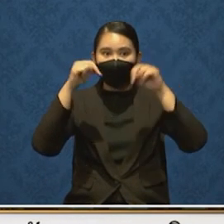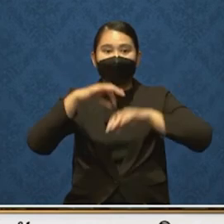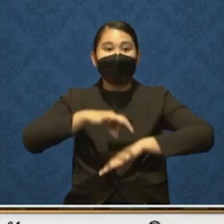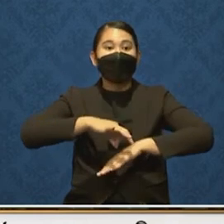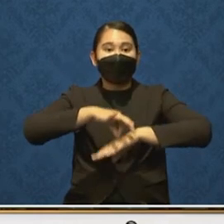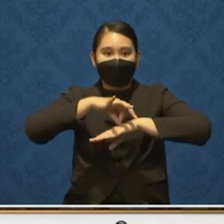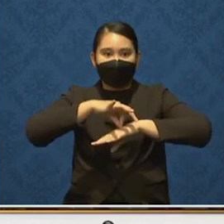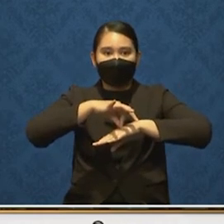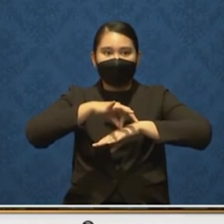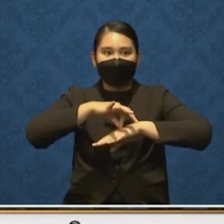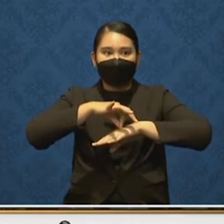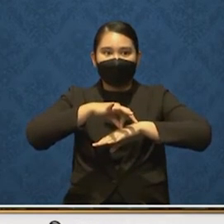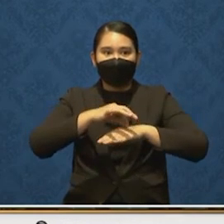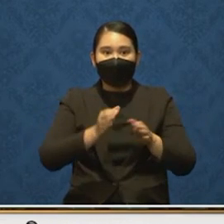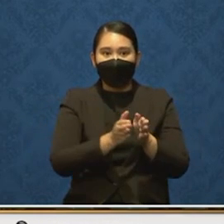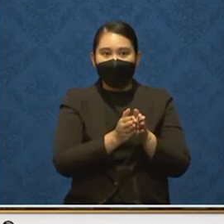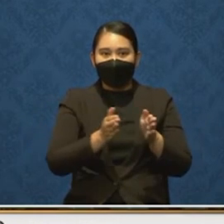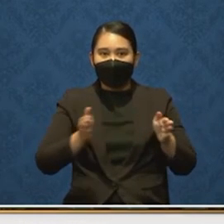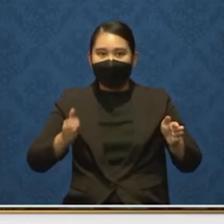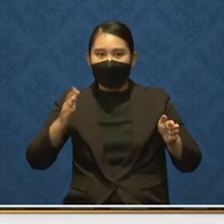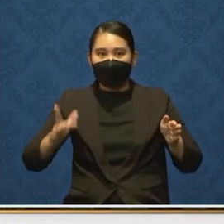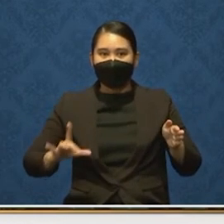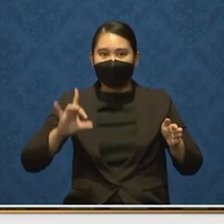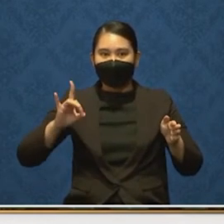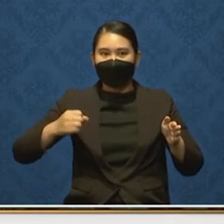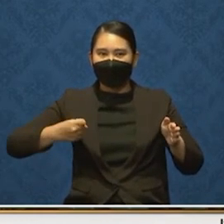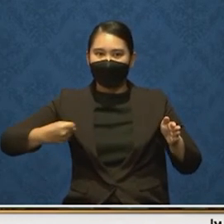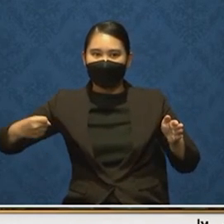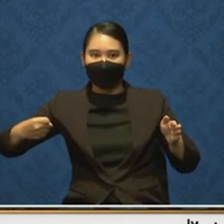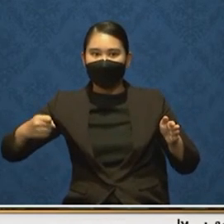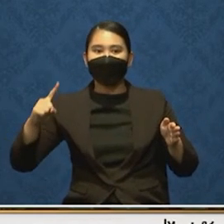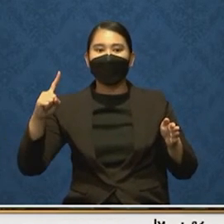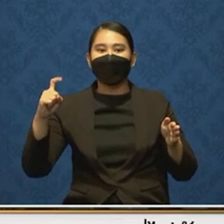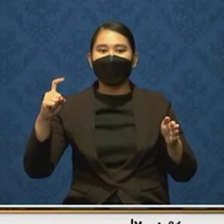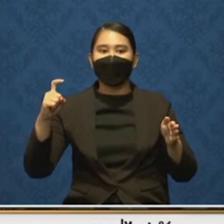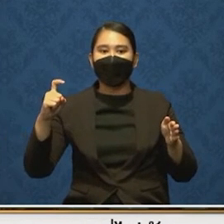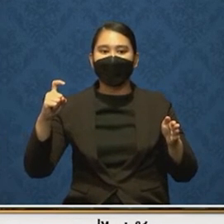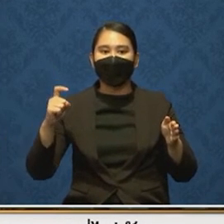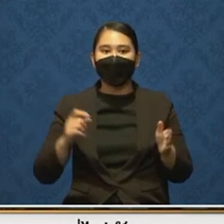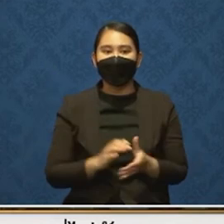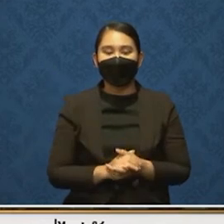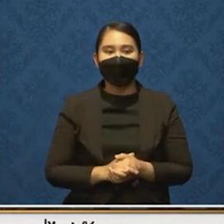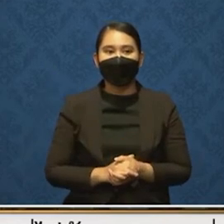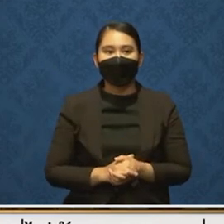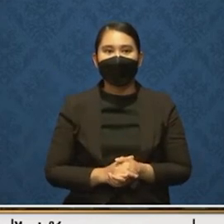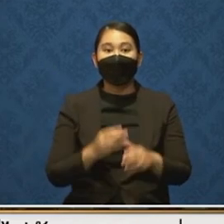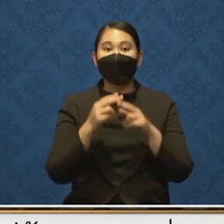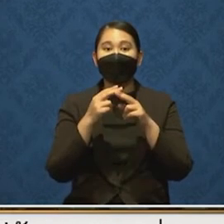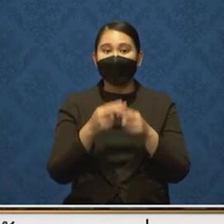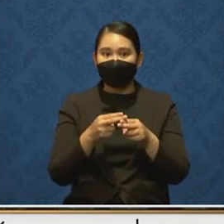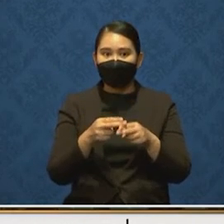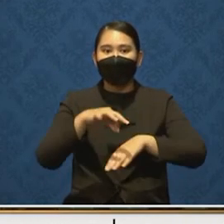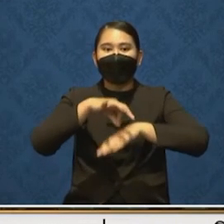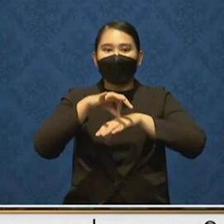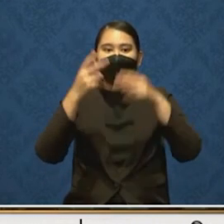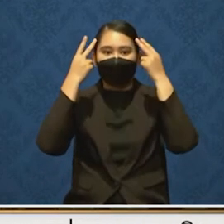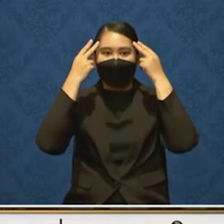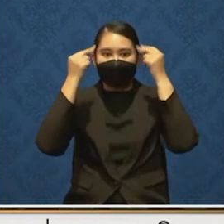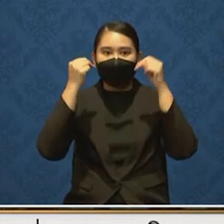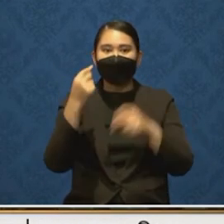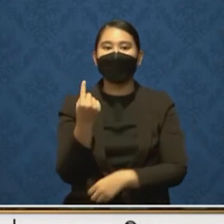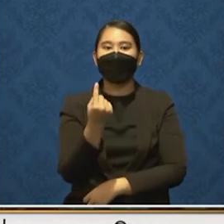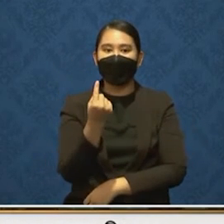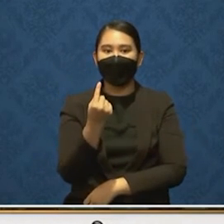ตำแ่งรวมกัแล้วเกิน 8 ปีไม่ได้ตรนี้เฉพาะในยกรุตรีตำแหน่งเดียวเท่านั้นะครับ